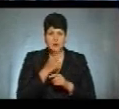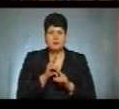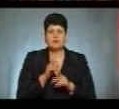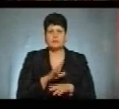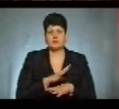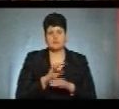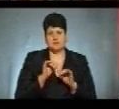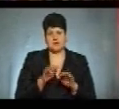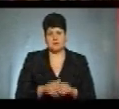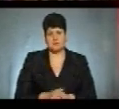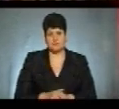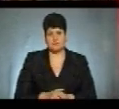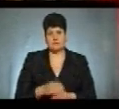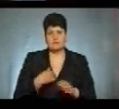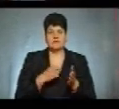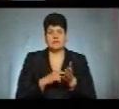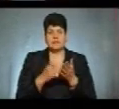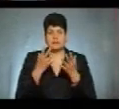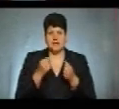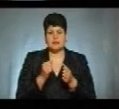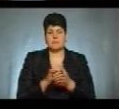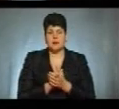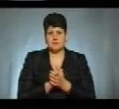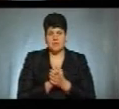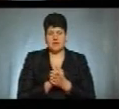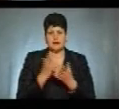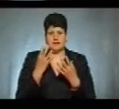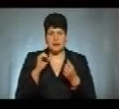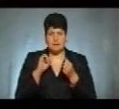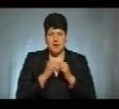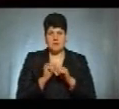відбувався захід. Відзначаємо день примирення, день пам'яті і примирення.